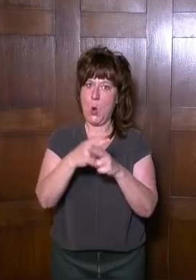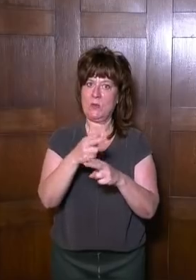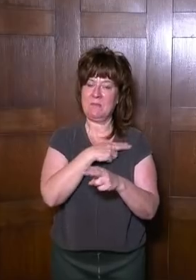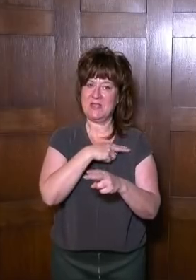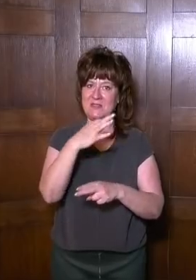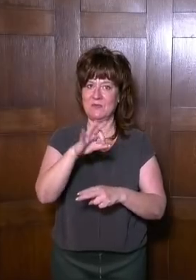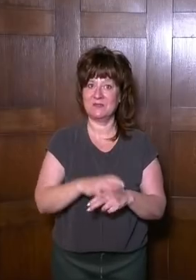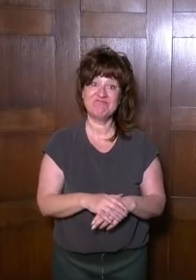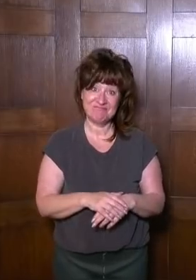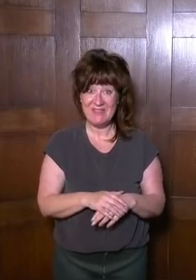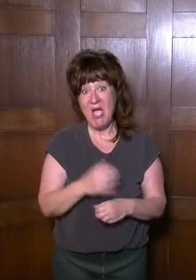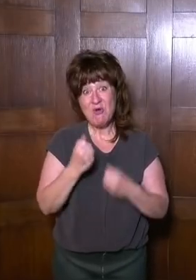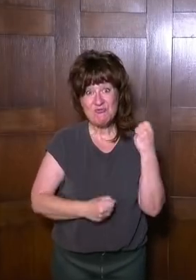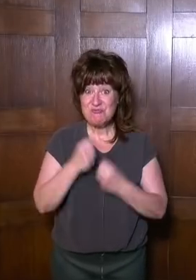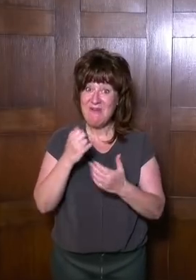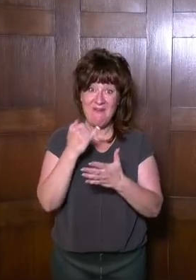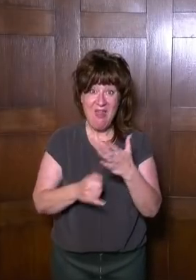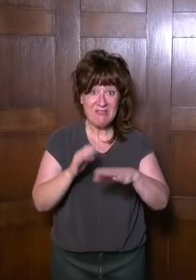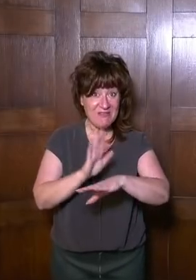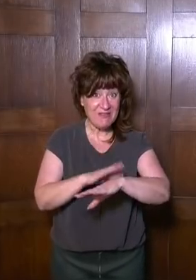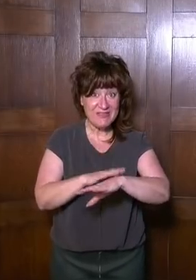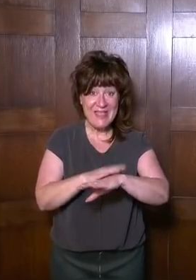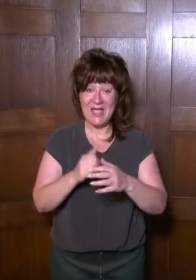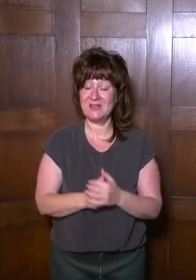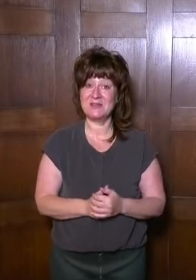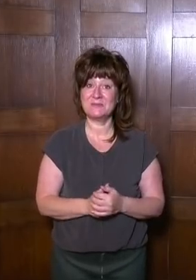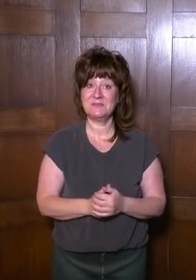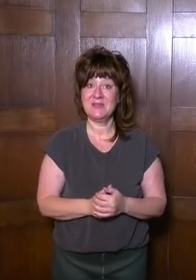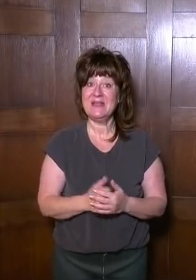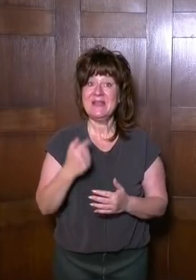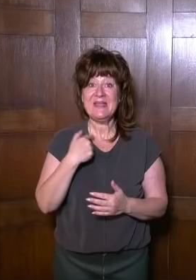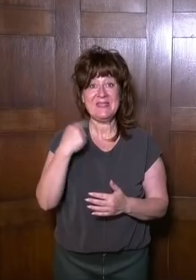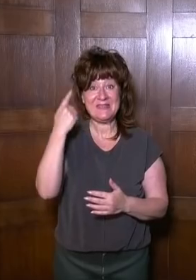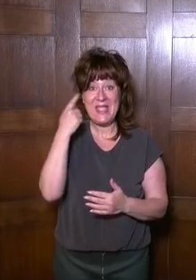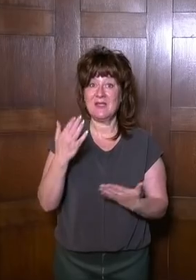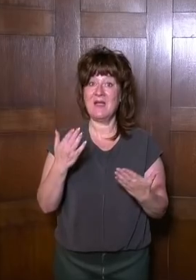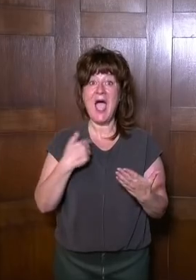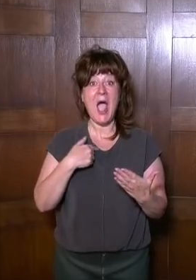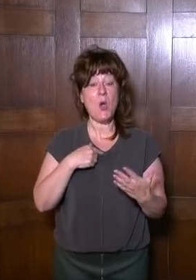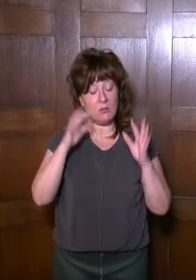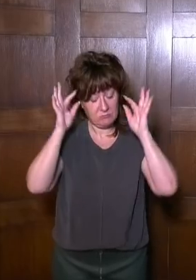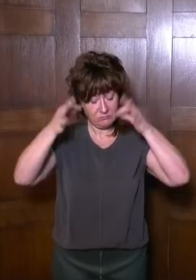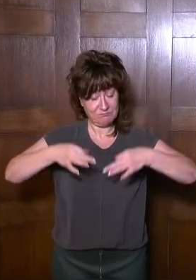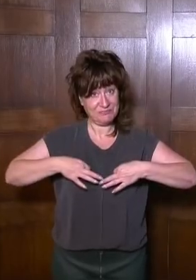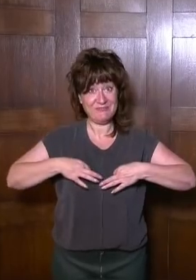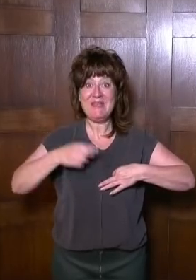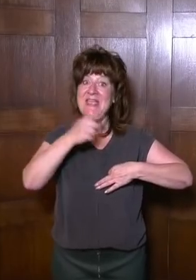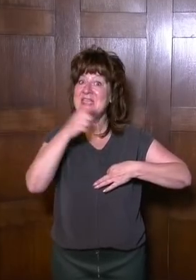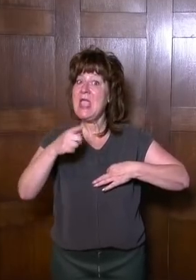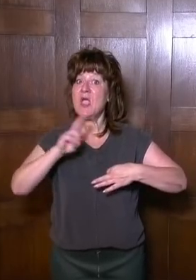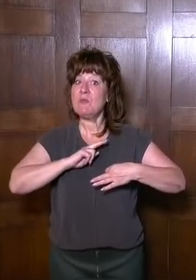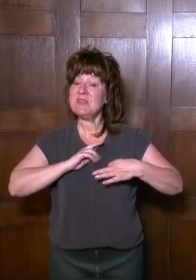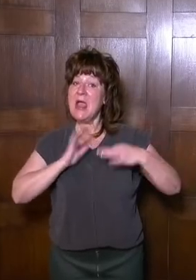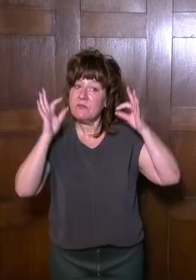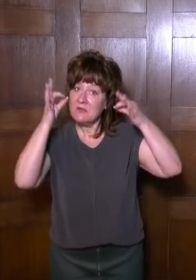so fast am Ende ist und die Zeit drängt, aber das ist nicht so ein Problem. Ich denke, wir gucken alle auf unseren Mikrokosmos. Jeder hat so seinen eigenen Mikrokosmos, den